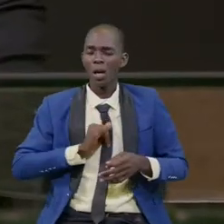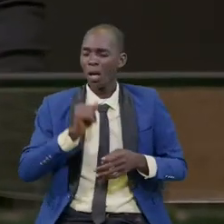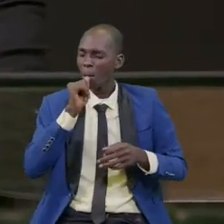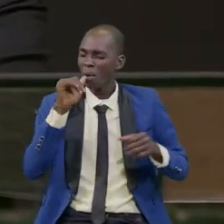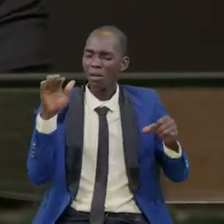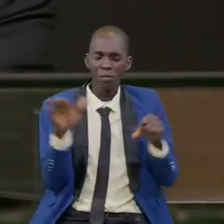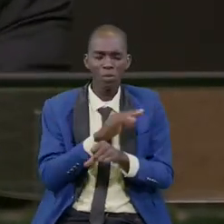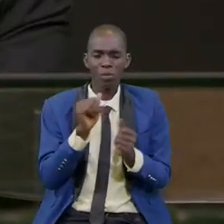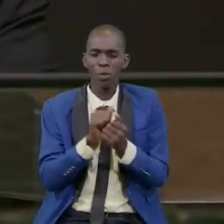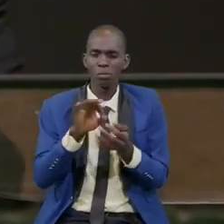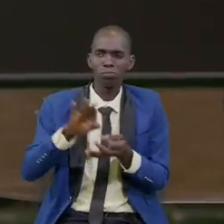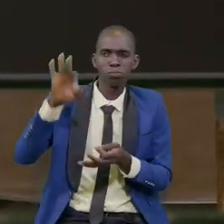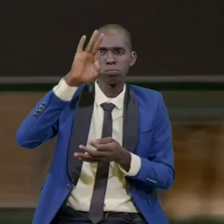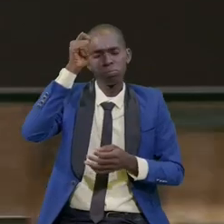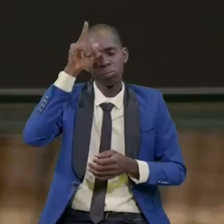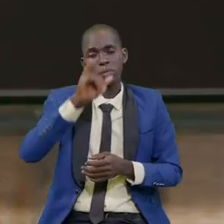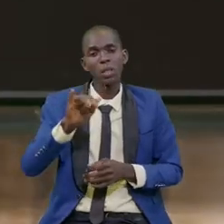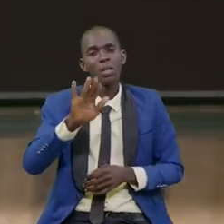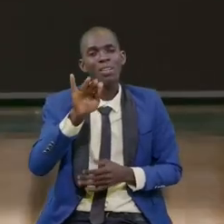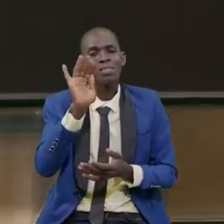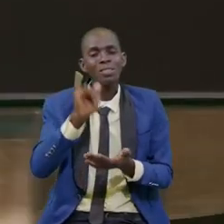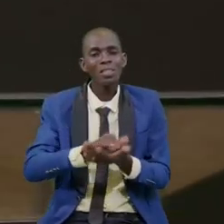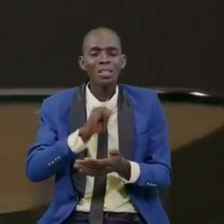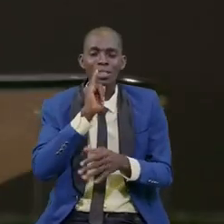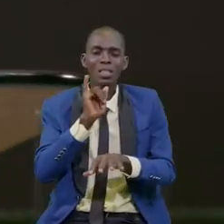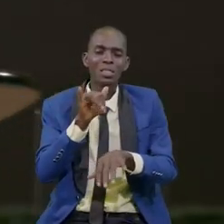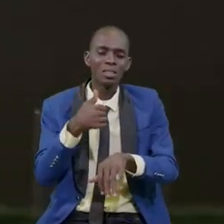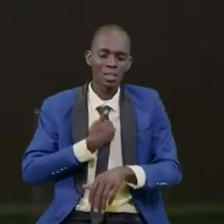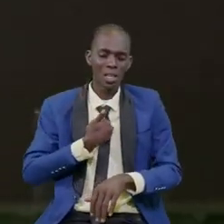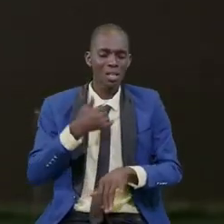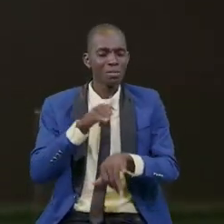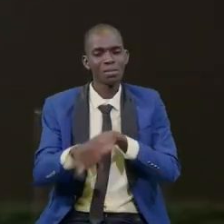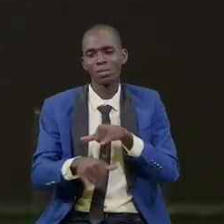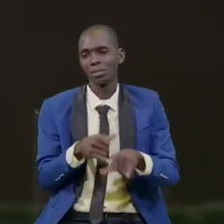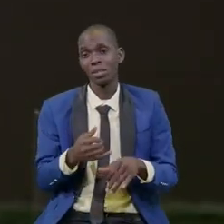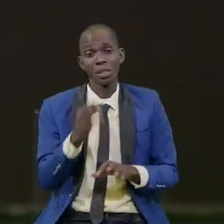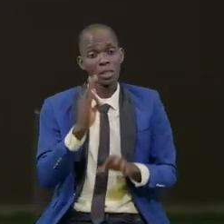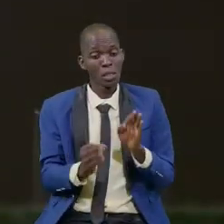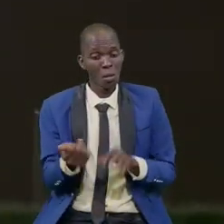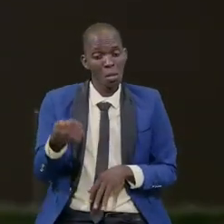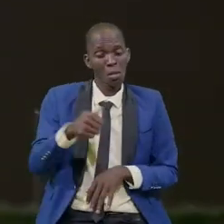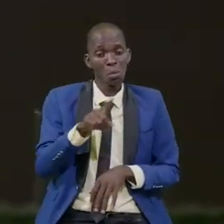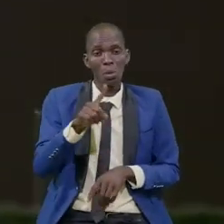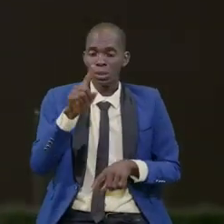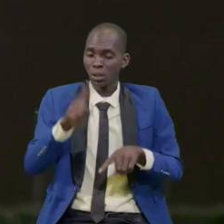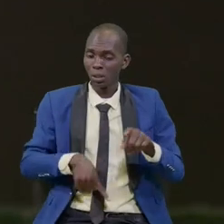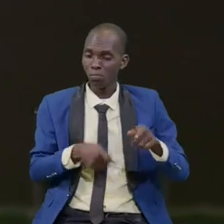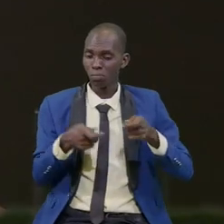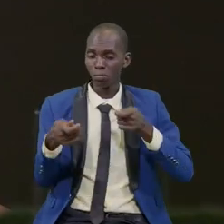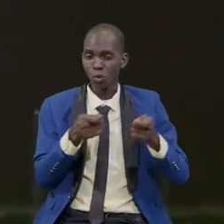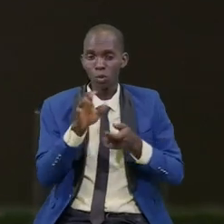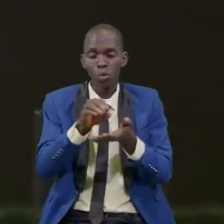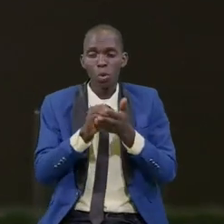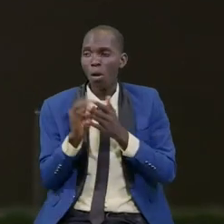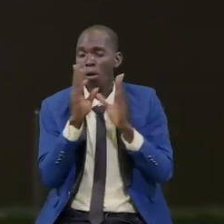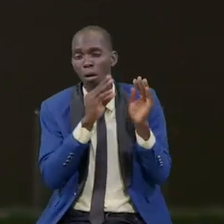suis spirituellement élevé. Tu te séduis. Si quelqu'un ne bride pas, ne dompte pas